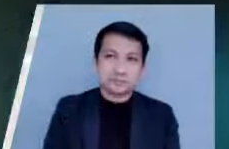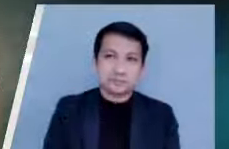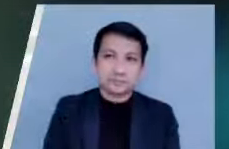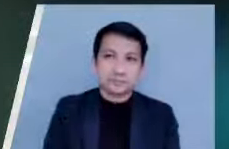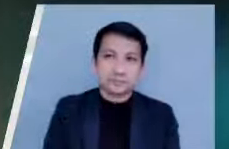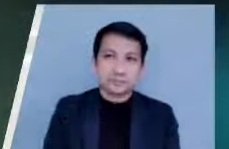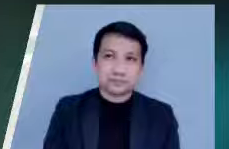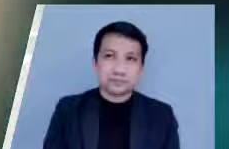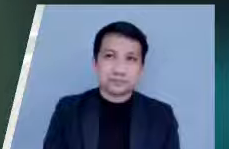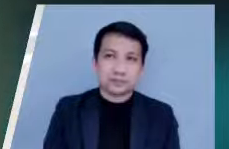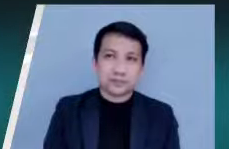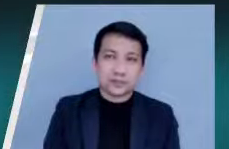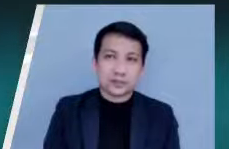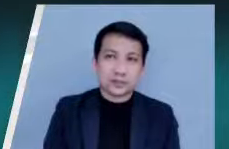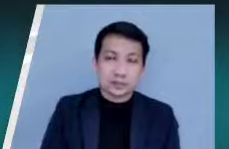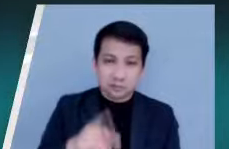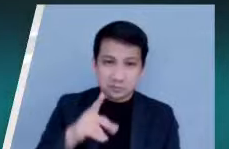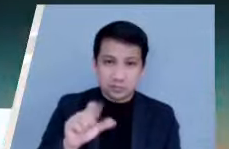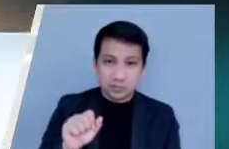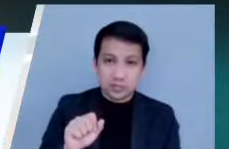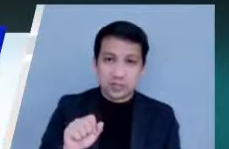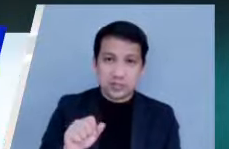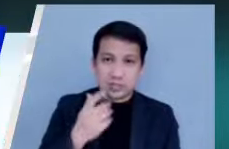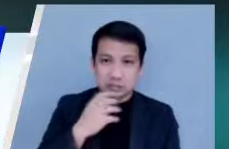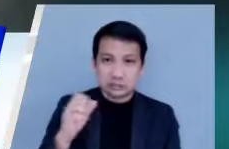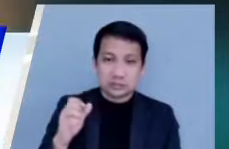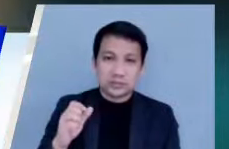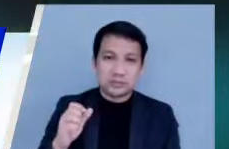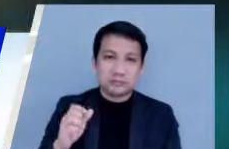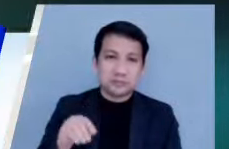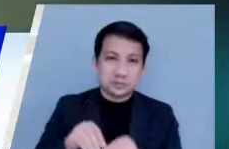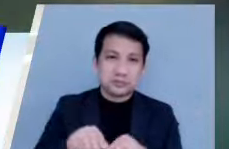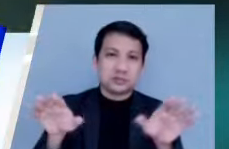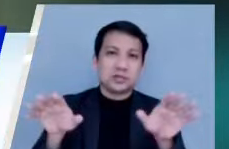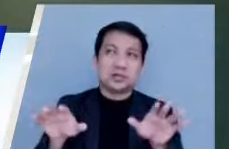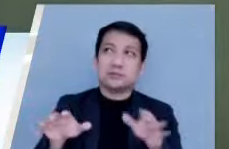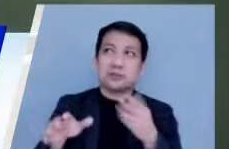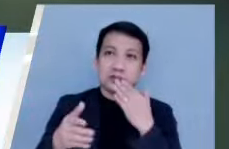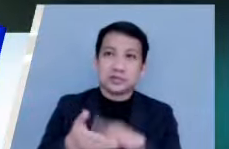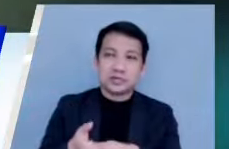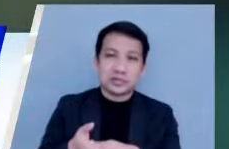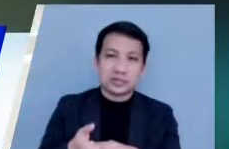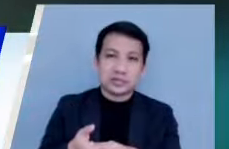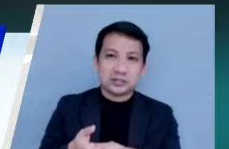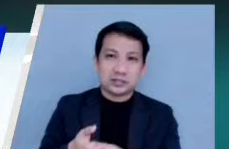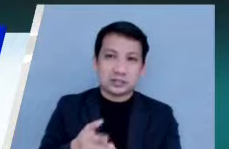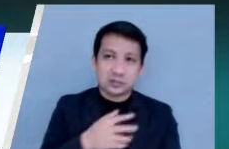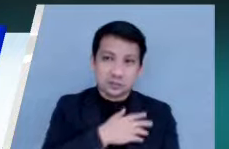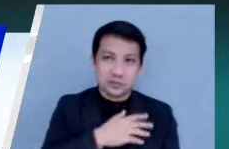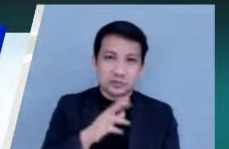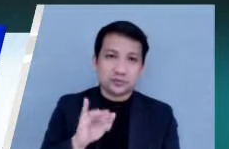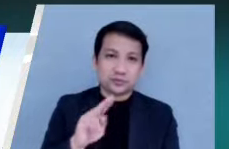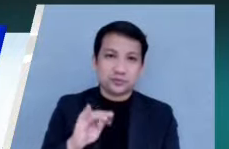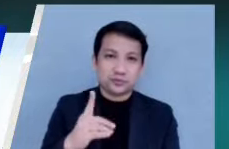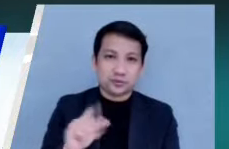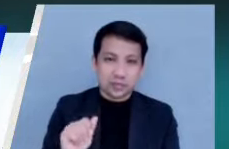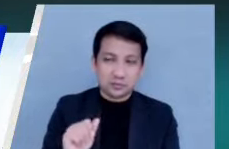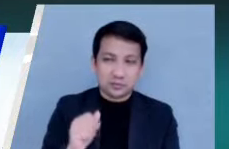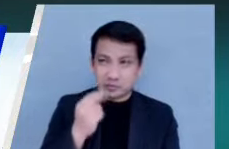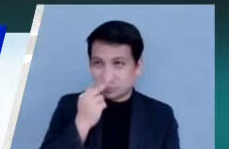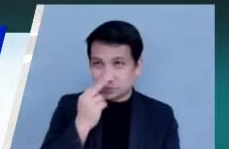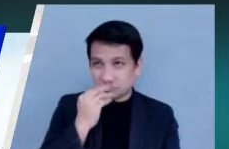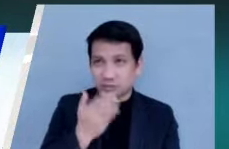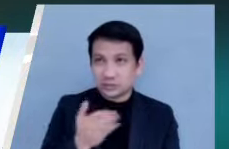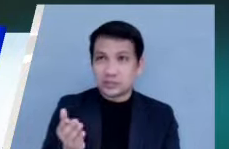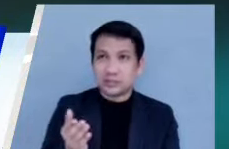In Pulang Araw News, tila nag-break muna sa paglaganap ng kasamaan si Colonel Yuta. Katatawa na naman ang hatid ni Pulang